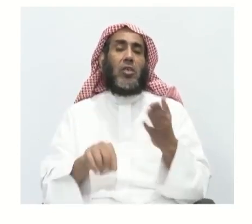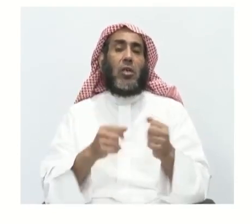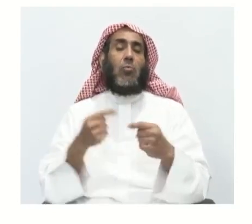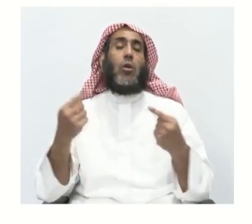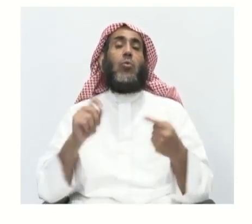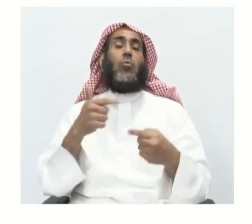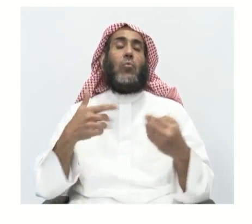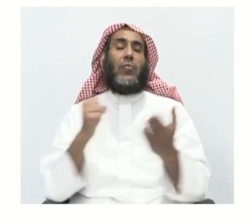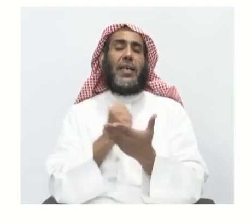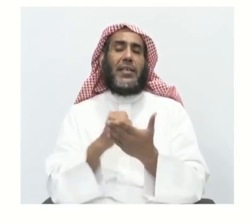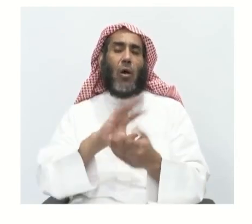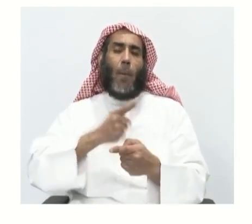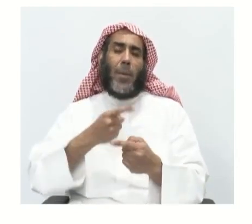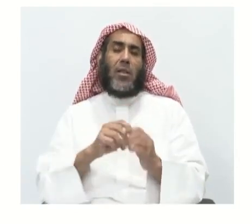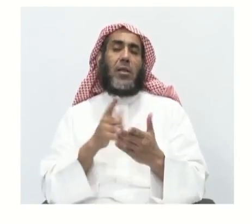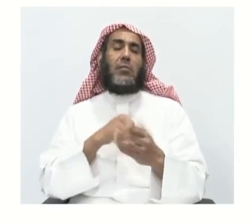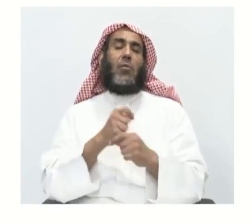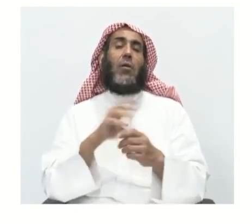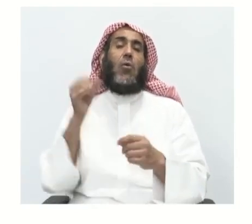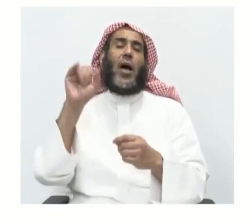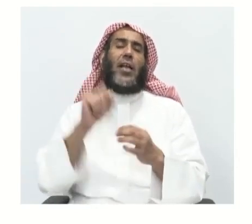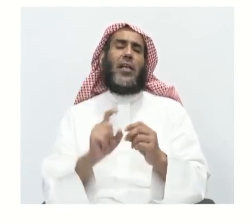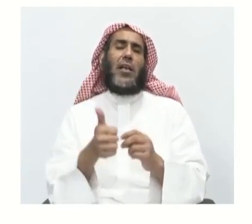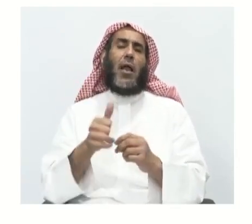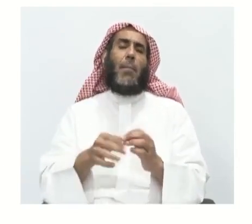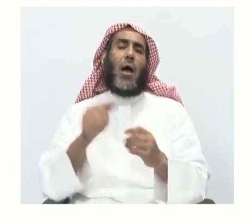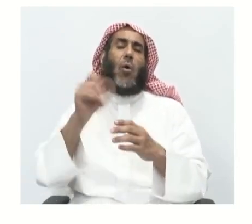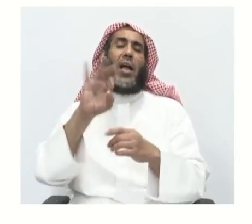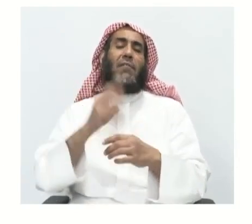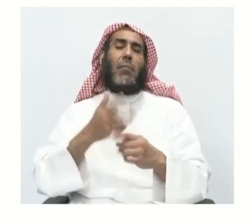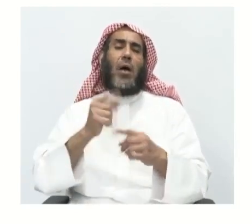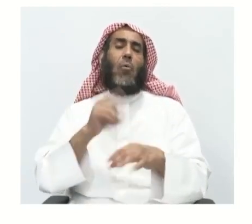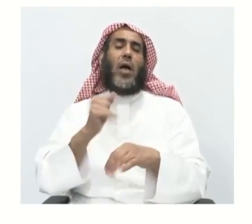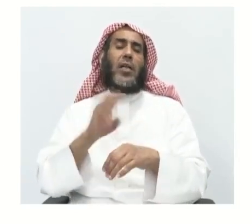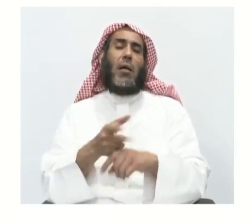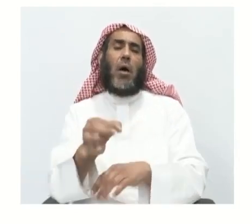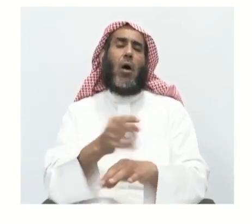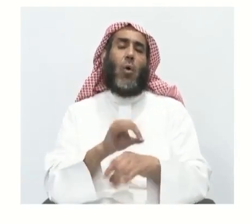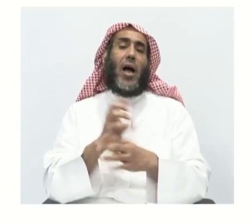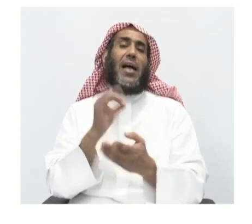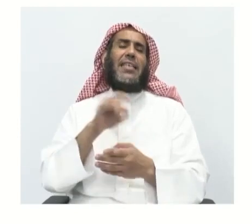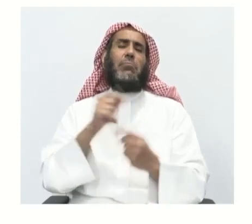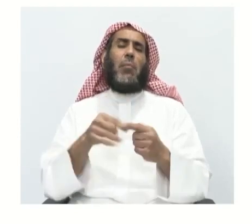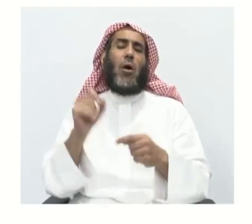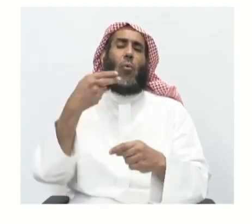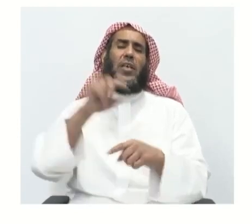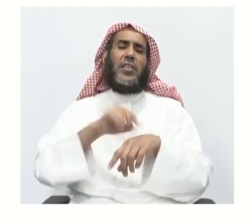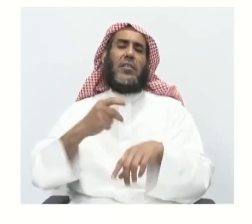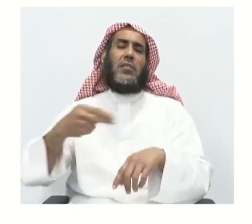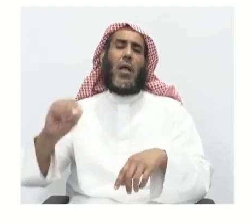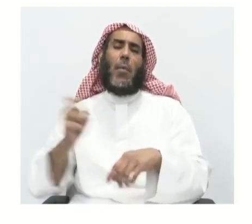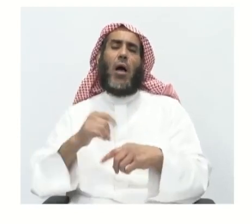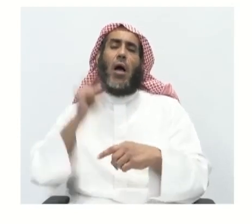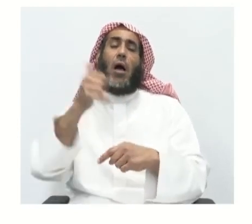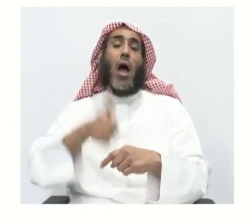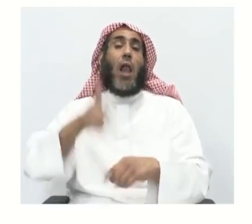الناسخه وبعض الاسماء والافعال تقول اينما وكيفما وبينما وكلما انما وحسبما ومثلما وعندما الى اخره ولا تسقط الالف